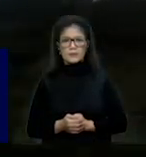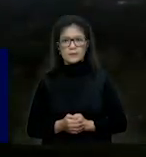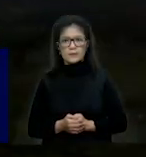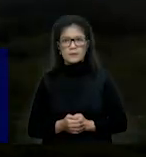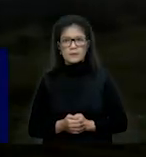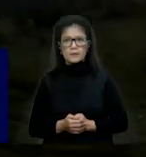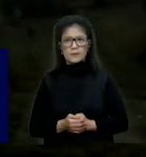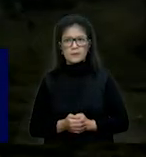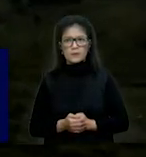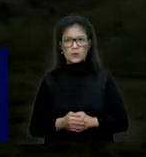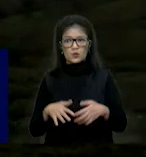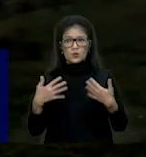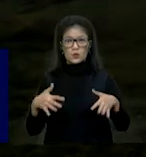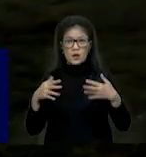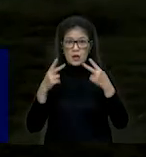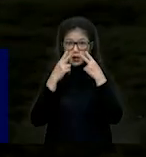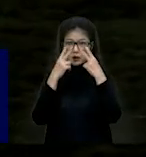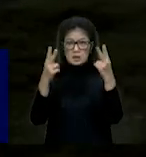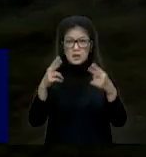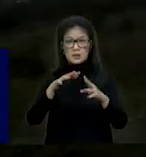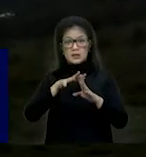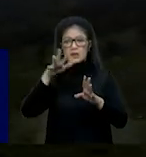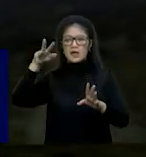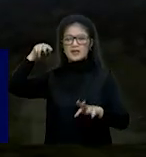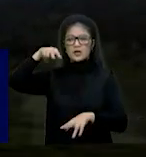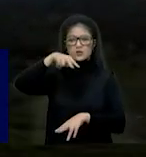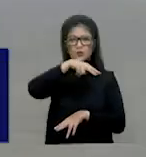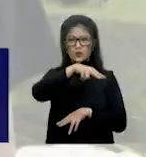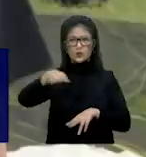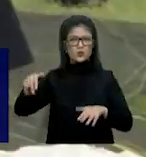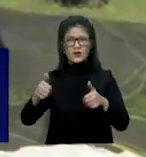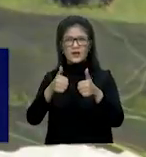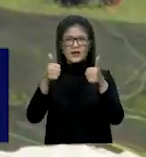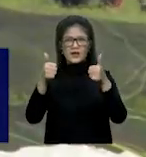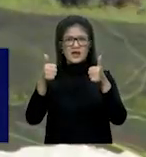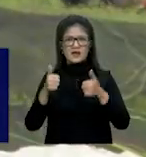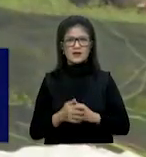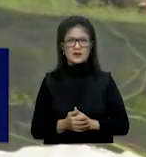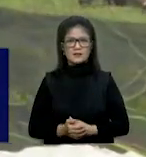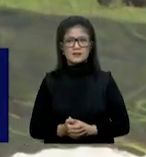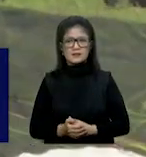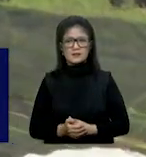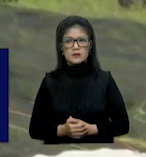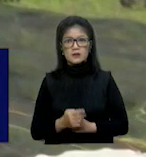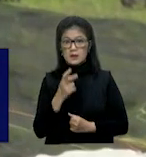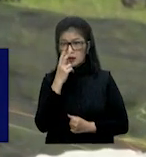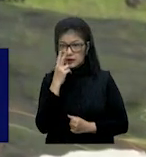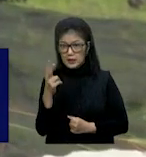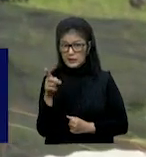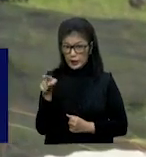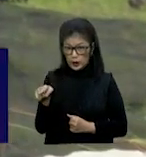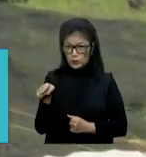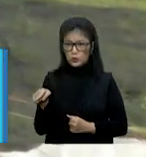Wah, ternyata pemandangan dari atas memang terlihat luar biasa. Saya lihat